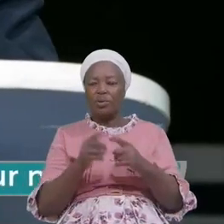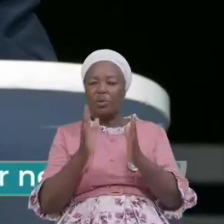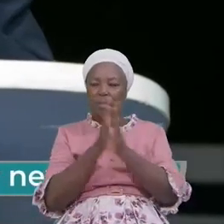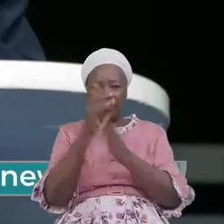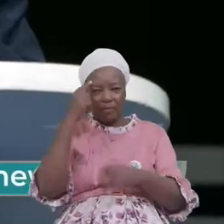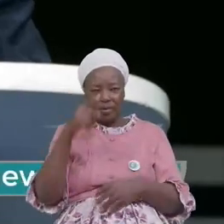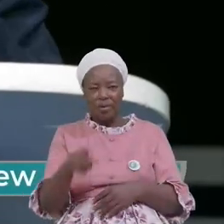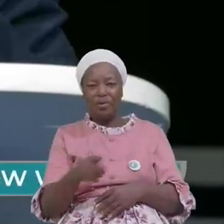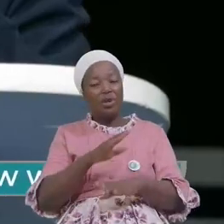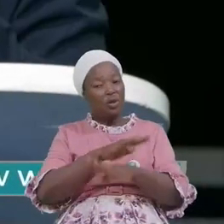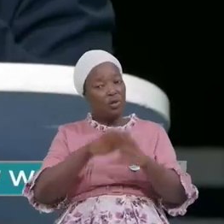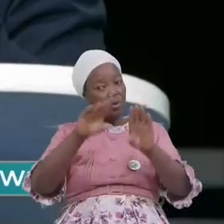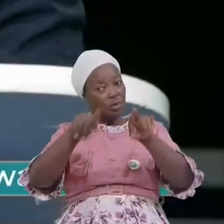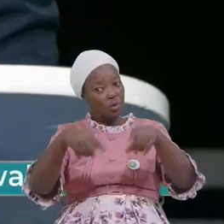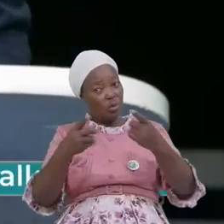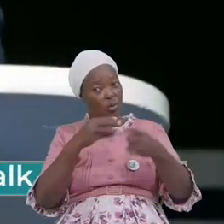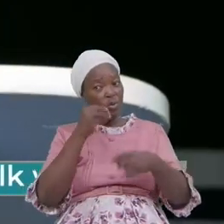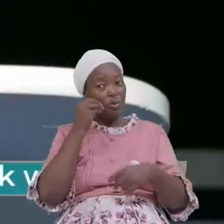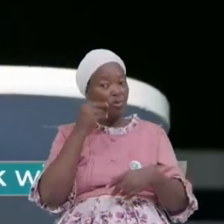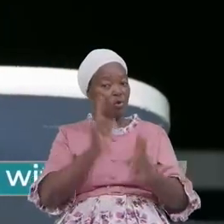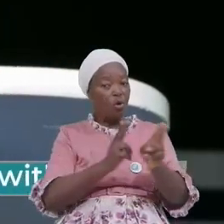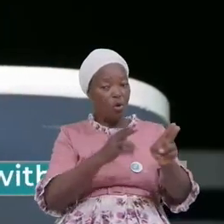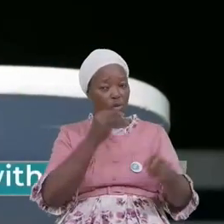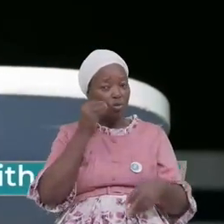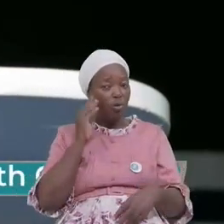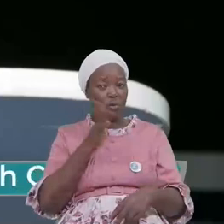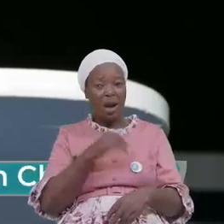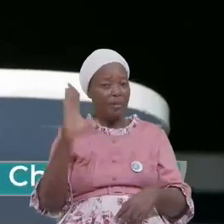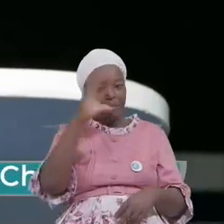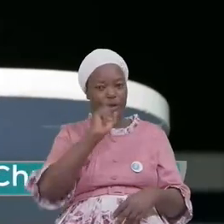encore le moment de partir pour rater vos bénédictions.